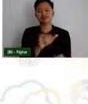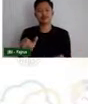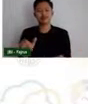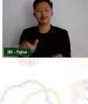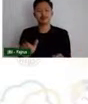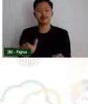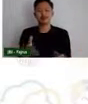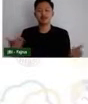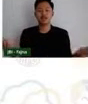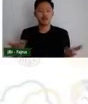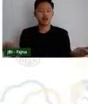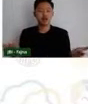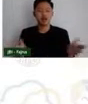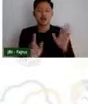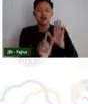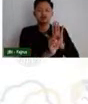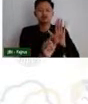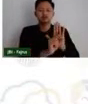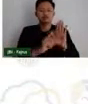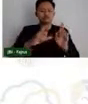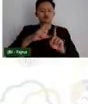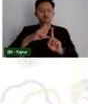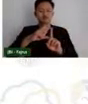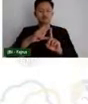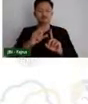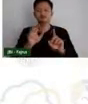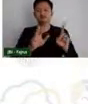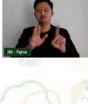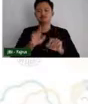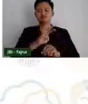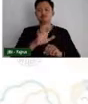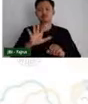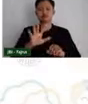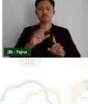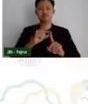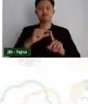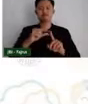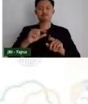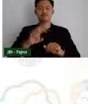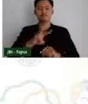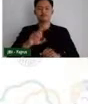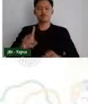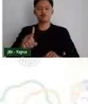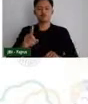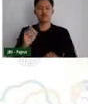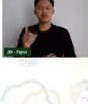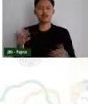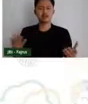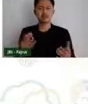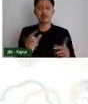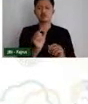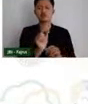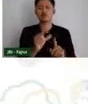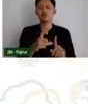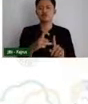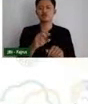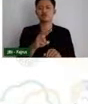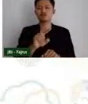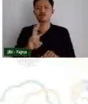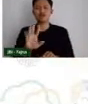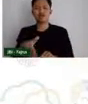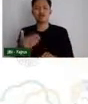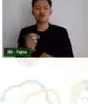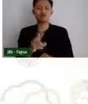dalam Undang-Undang Dasar 1945 pasal 31. Kemudian juga ada di Undang-Undang nomor 23 tahun 2002